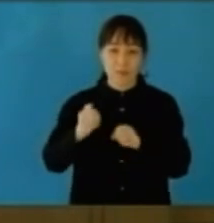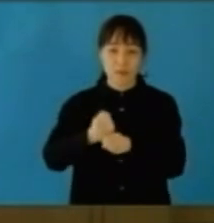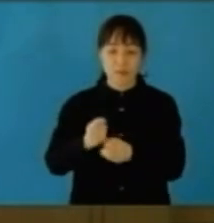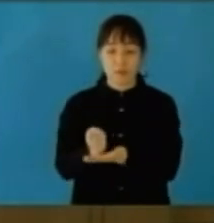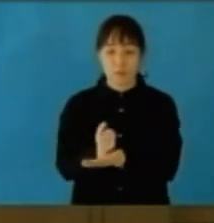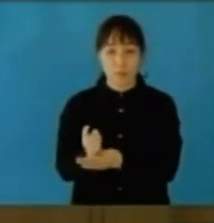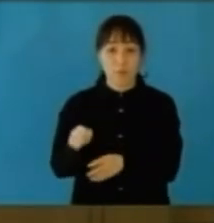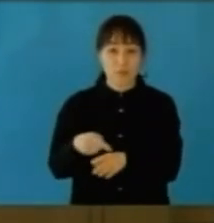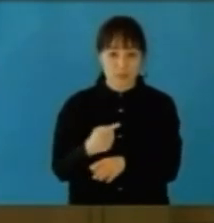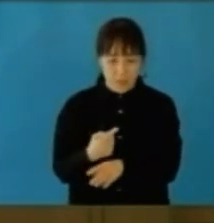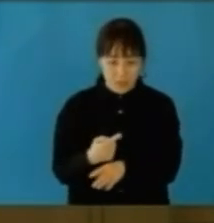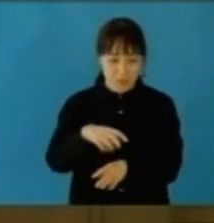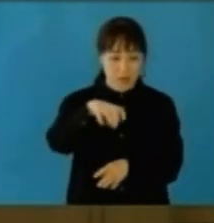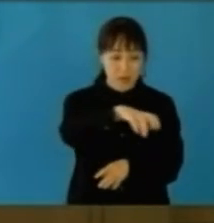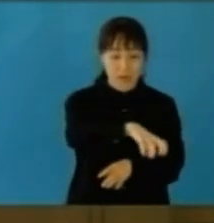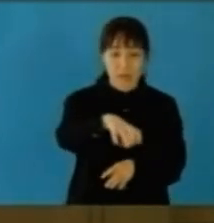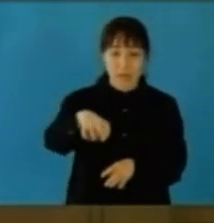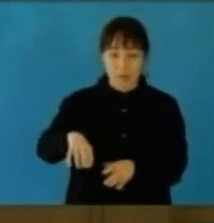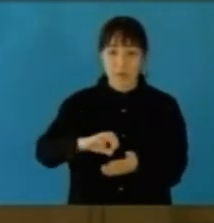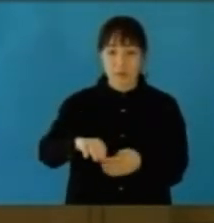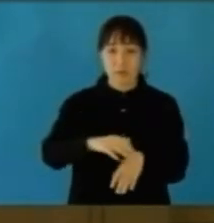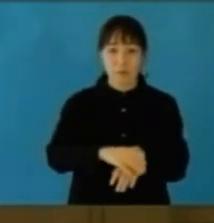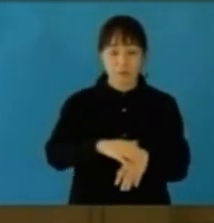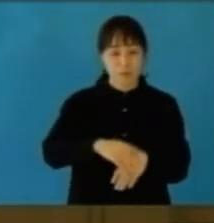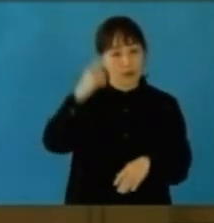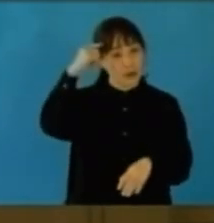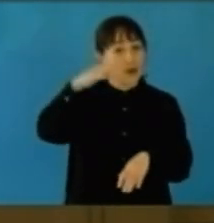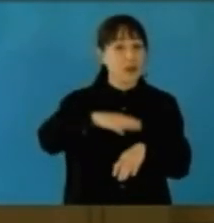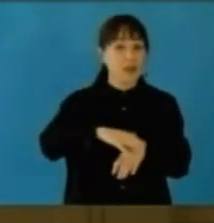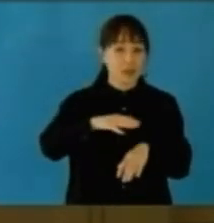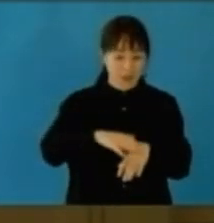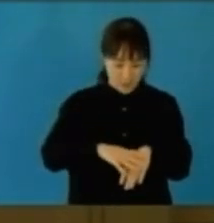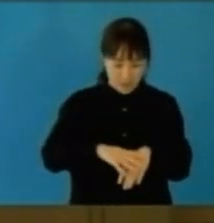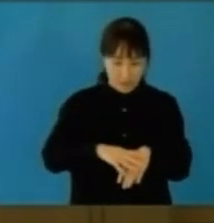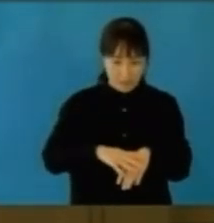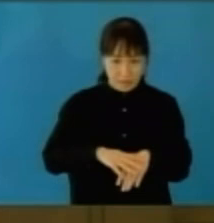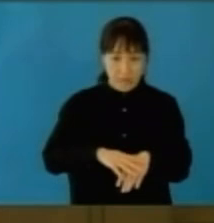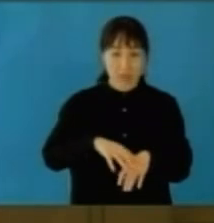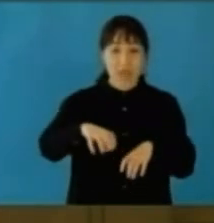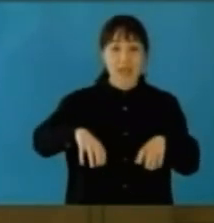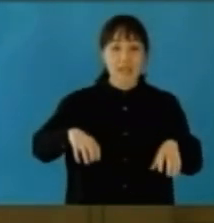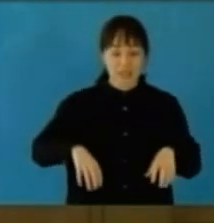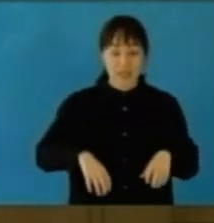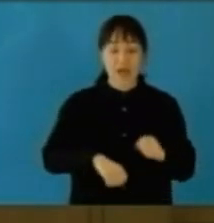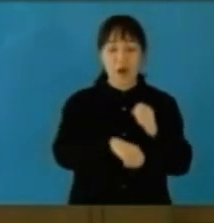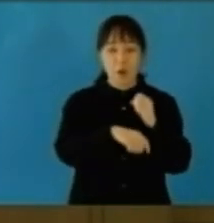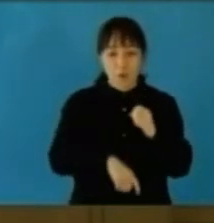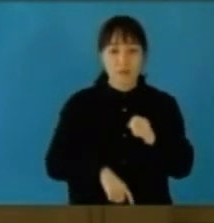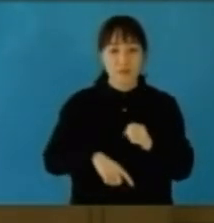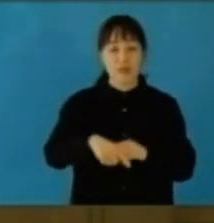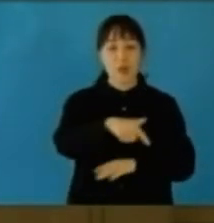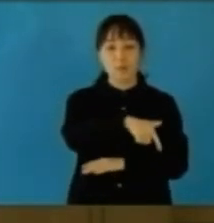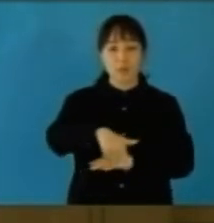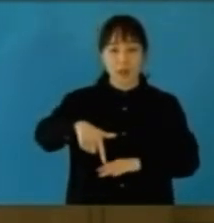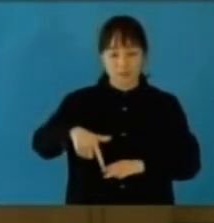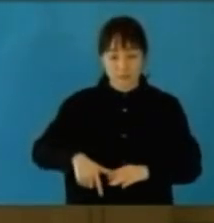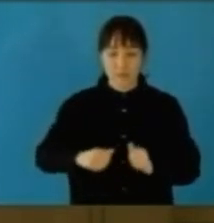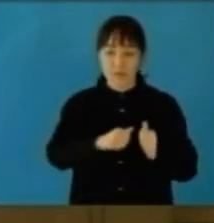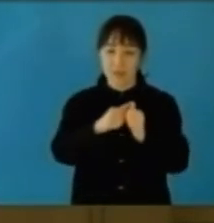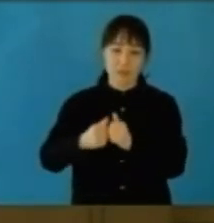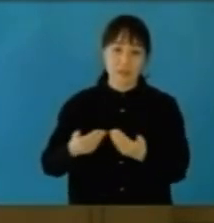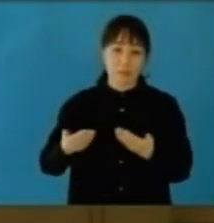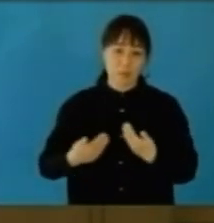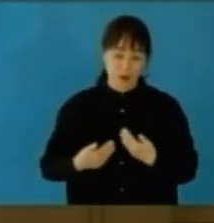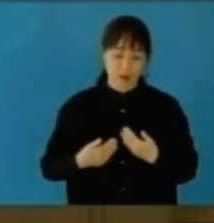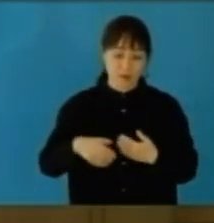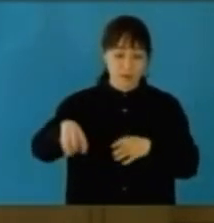や、エリアごとの具体的な利活用の考え方を、エリアコンセプトプランとして取りまとめることを議論していただくとともに、ゾーニ